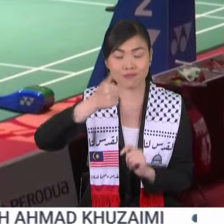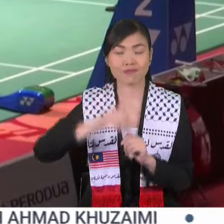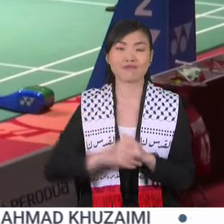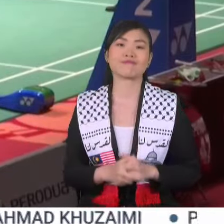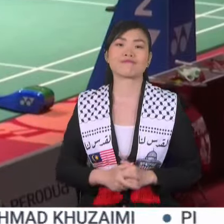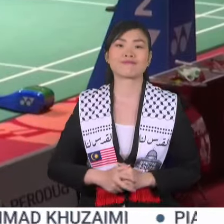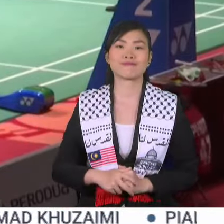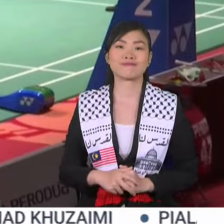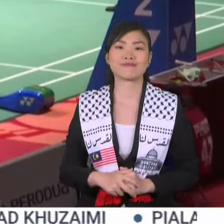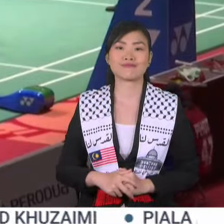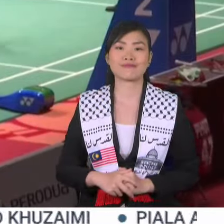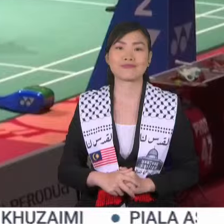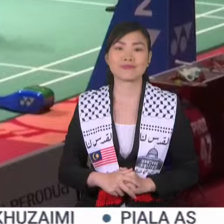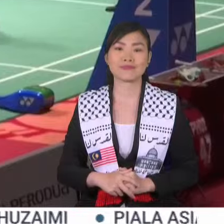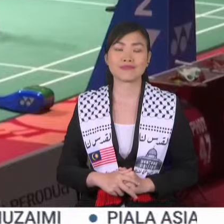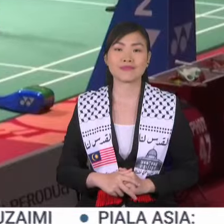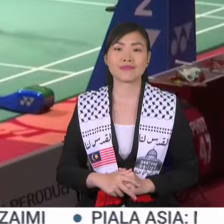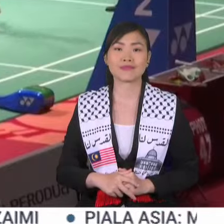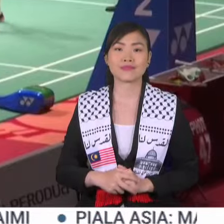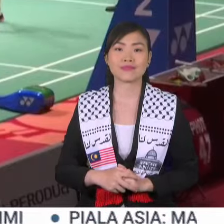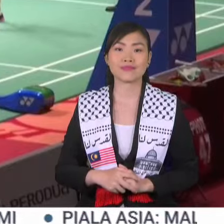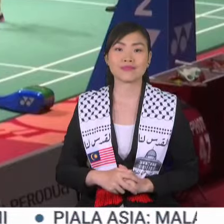akhir esok.